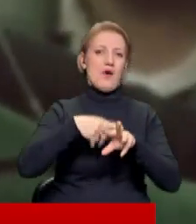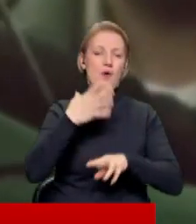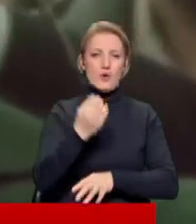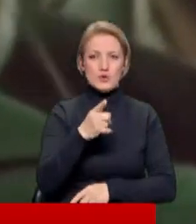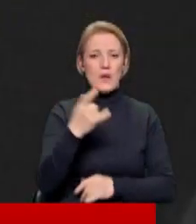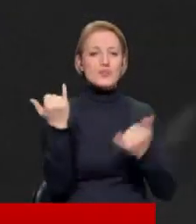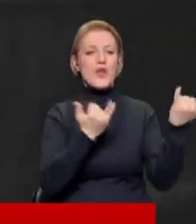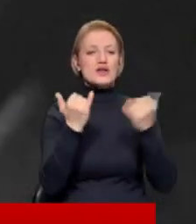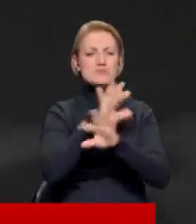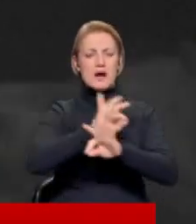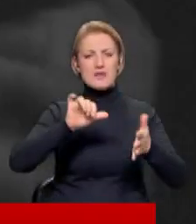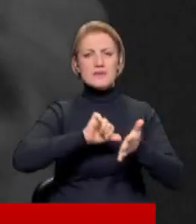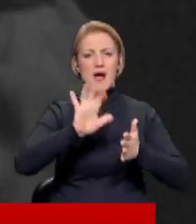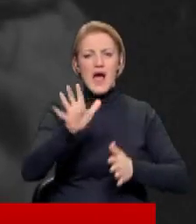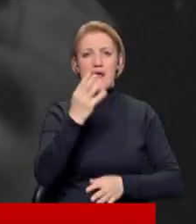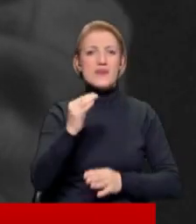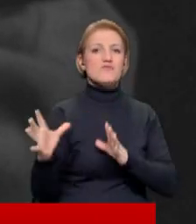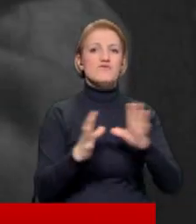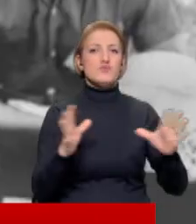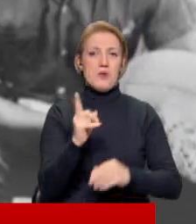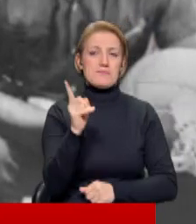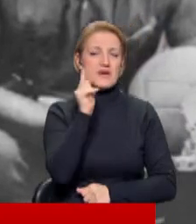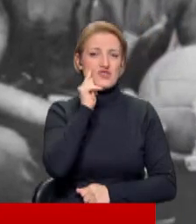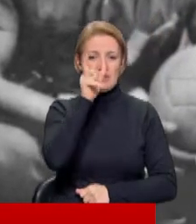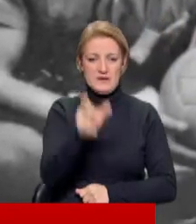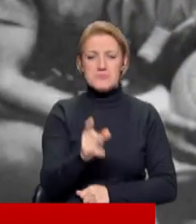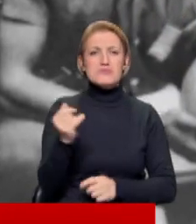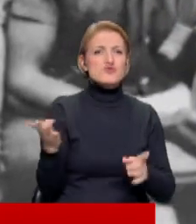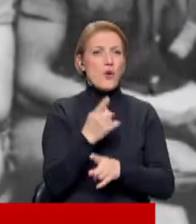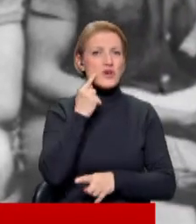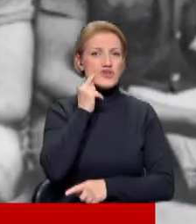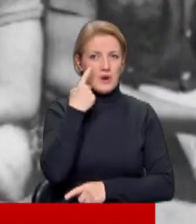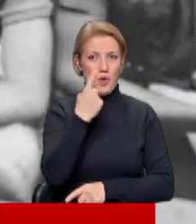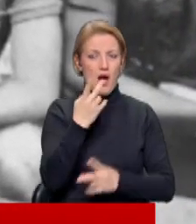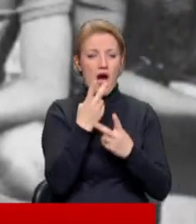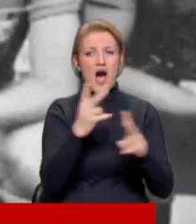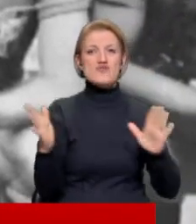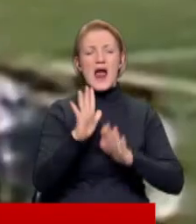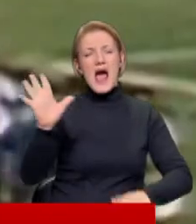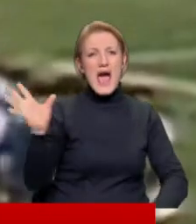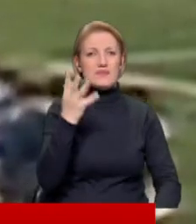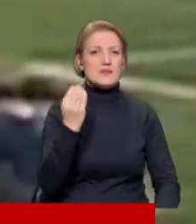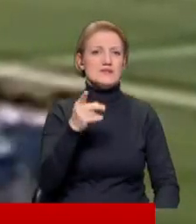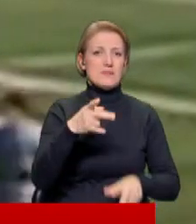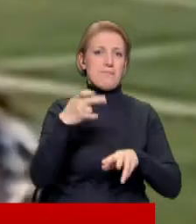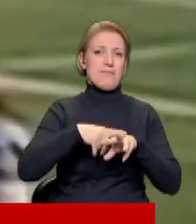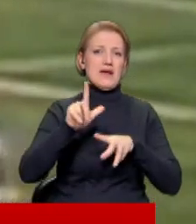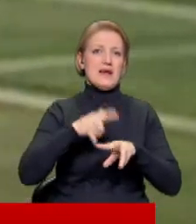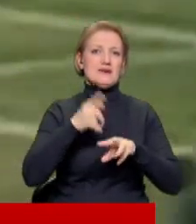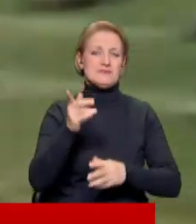Pele tartışmasız tarihin en iyi futbolcularından biri. Birçoklarına göre ise açık ara en iyisi.